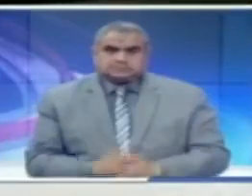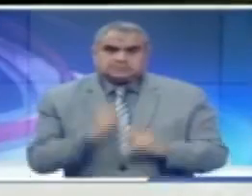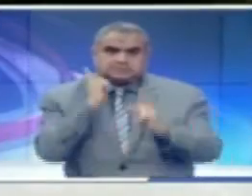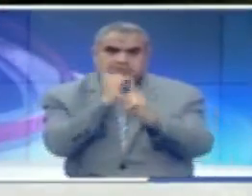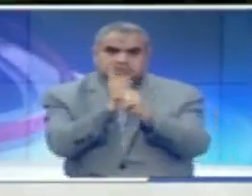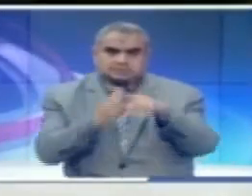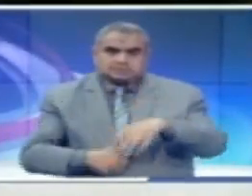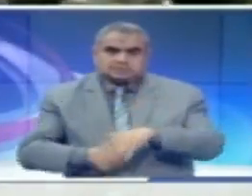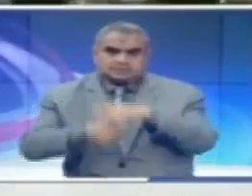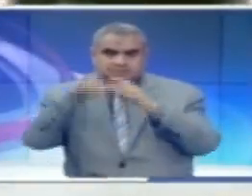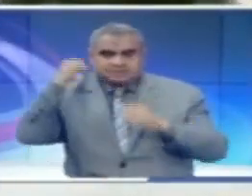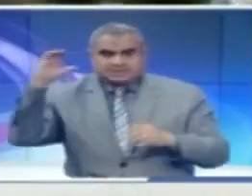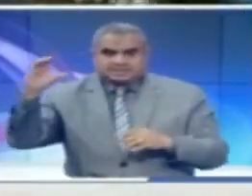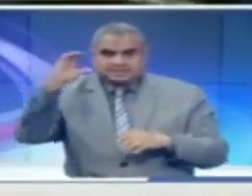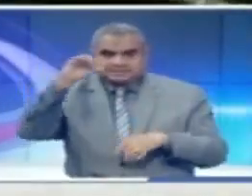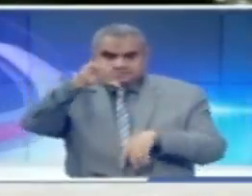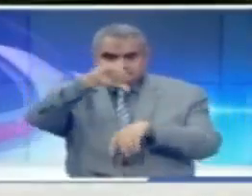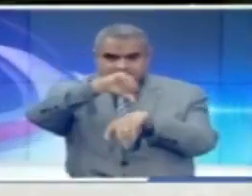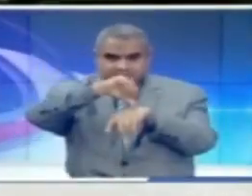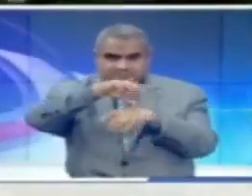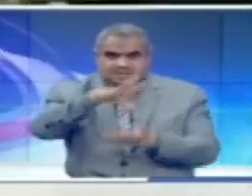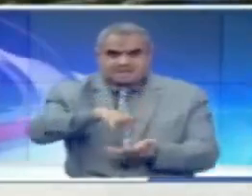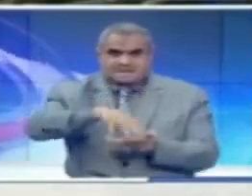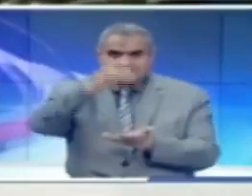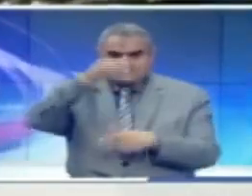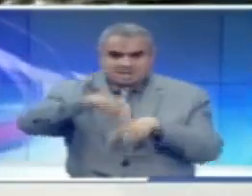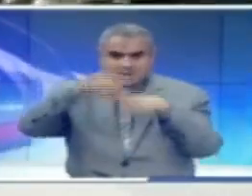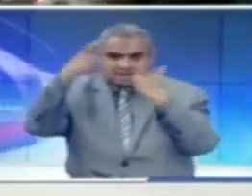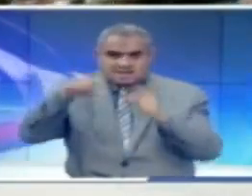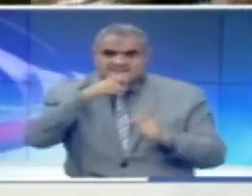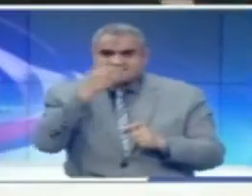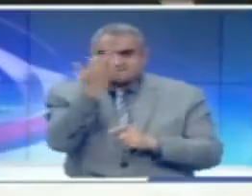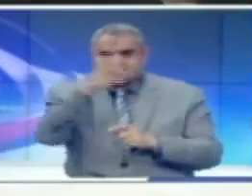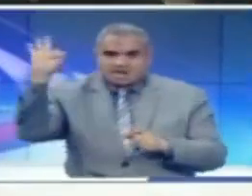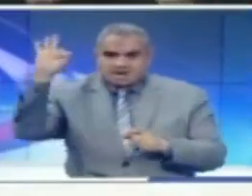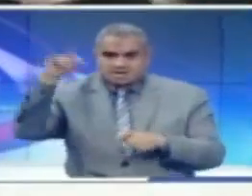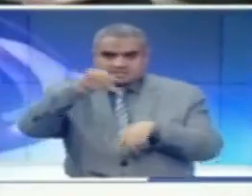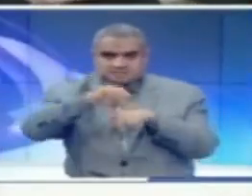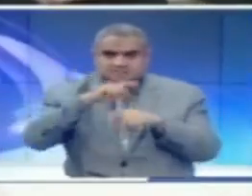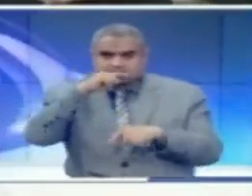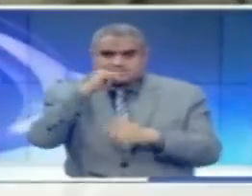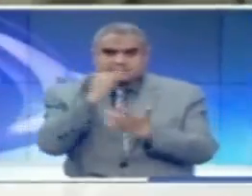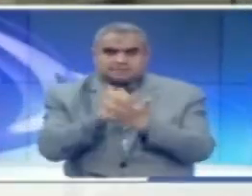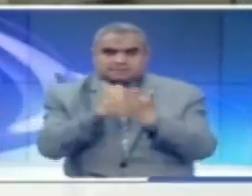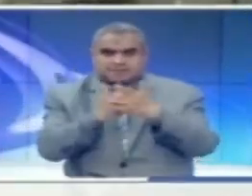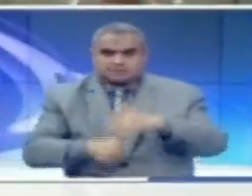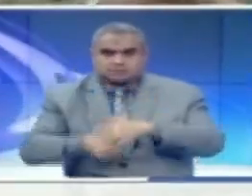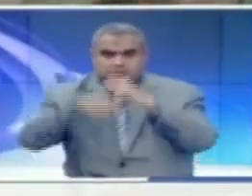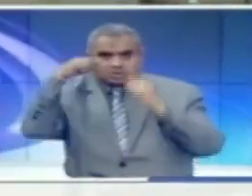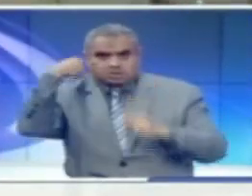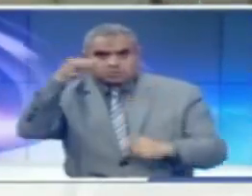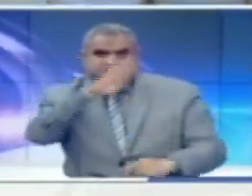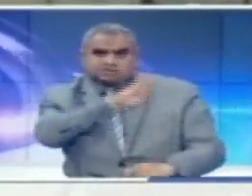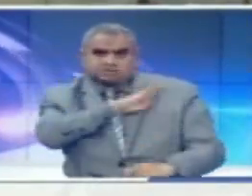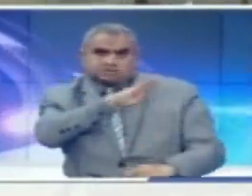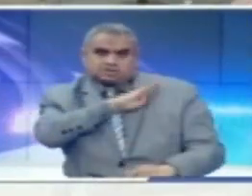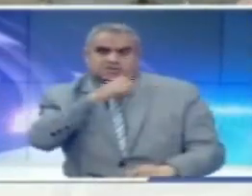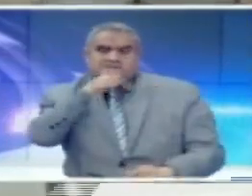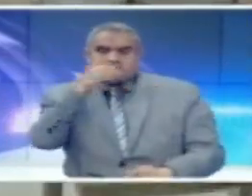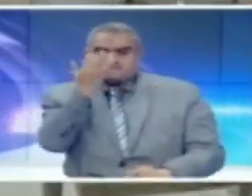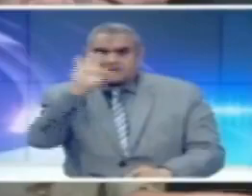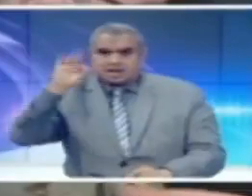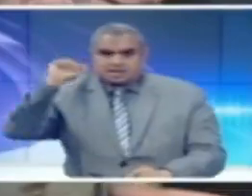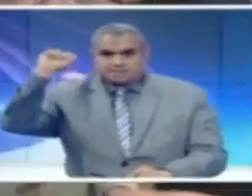استقبل السيد الرئيس عبد الفتاح السيسي بمقر إقامته في باريس السيدة فلورانس بارلي وزيرة الجيوش